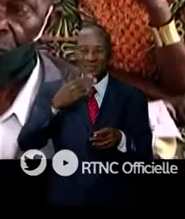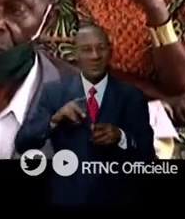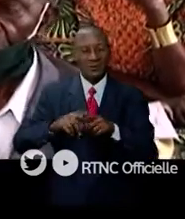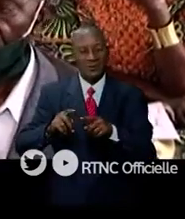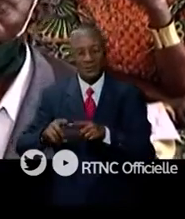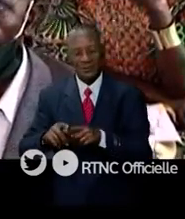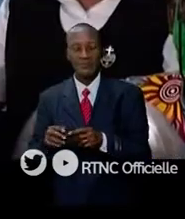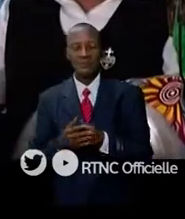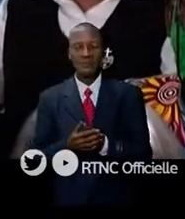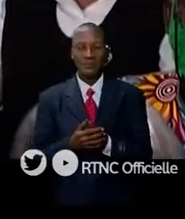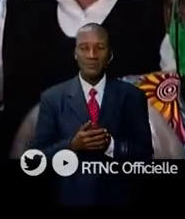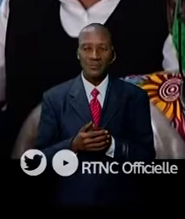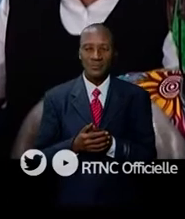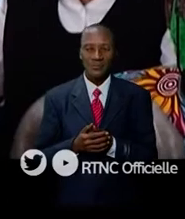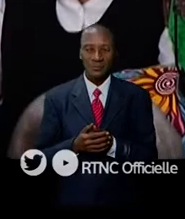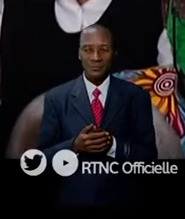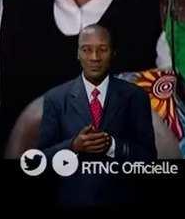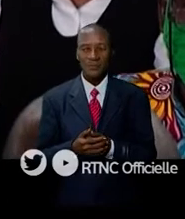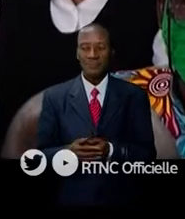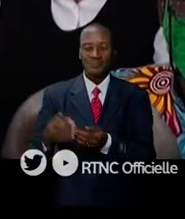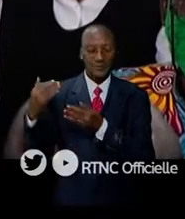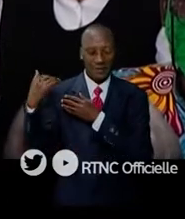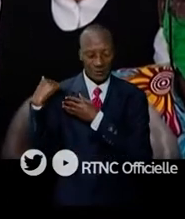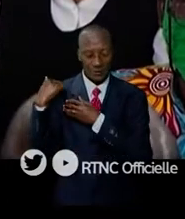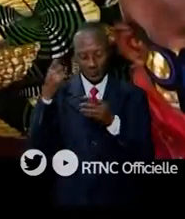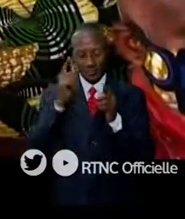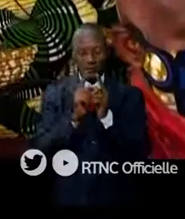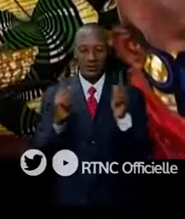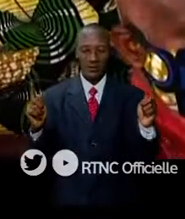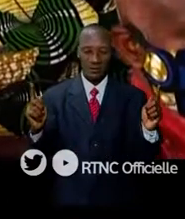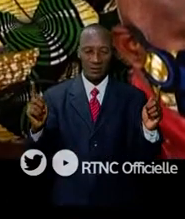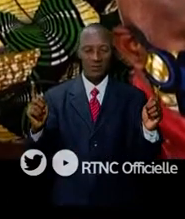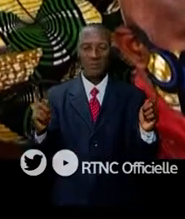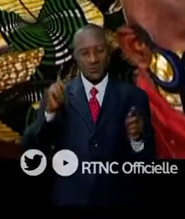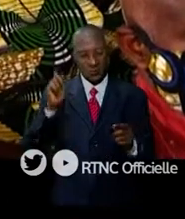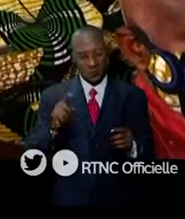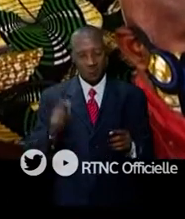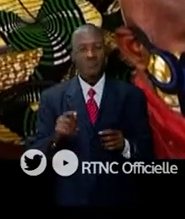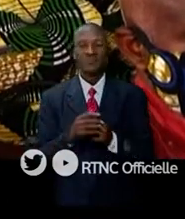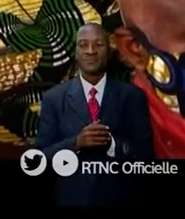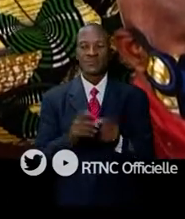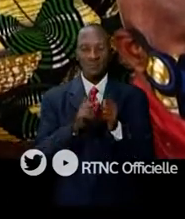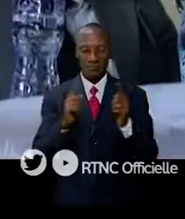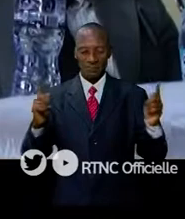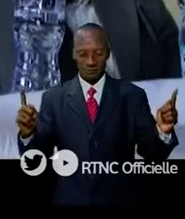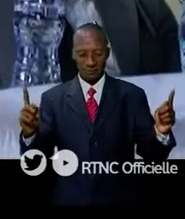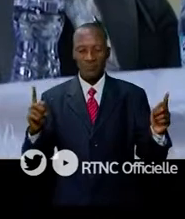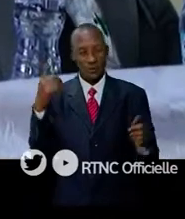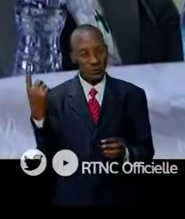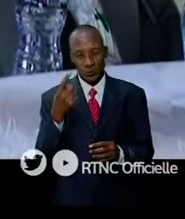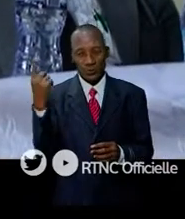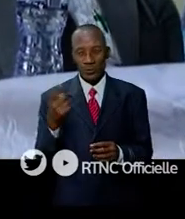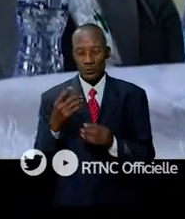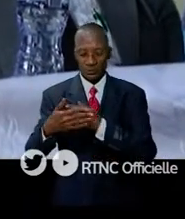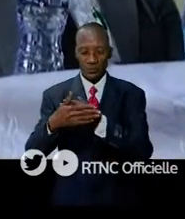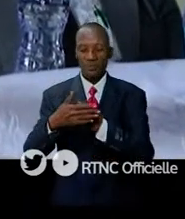la température par thermoflash, le respect de l'écart physique en gardant la distance d'au moins 1 ou 2 mètres,